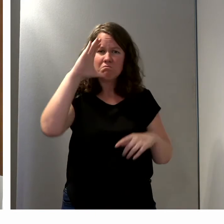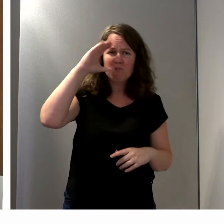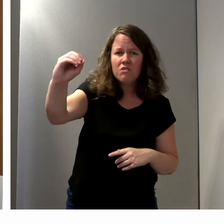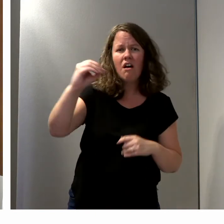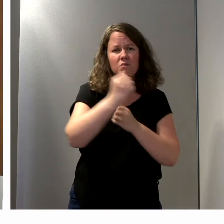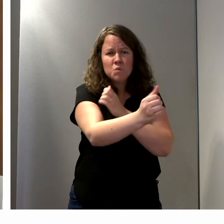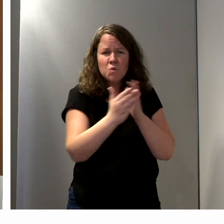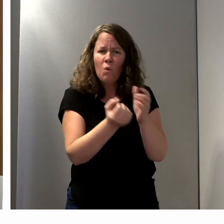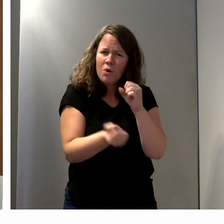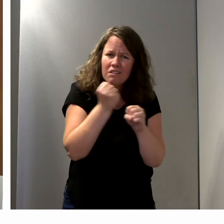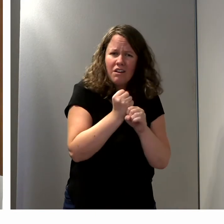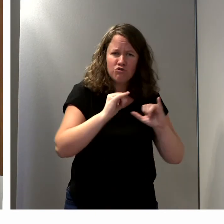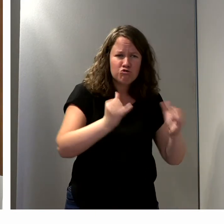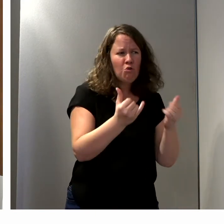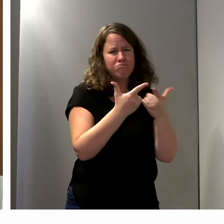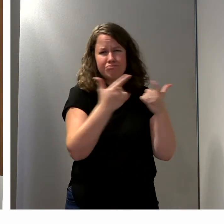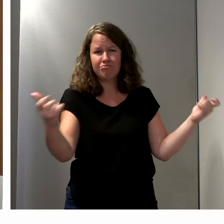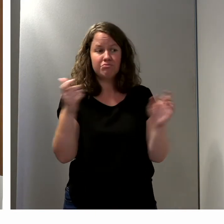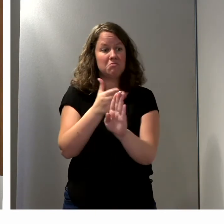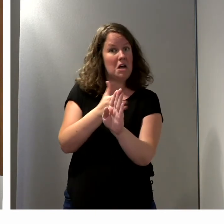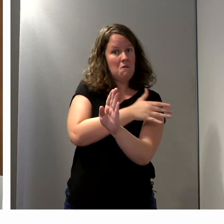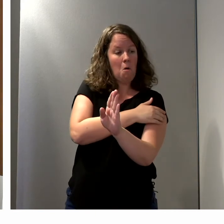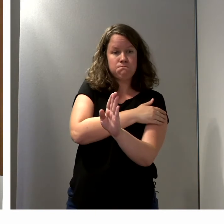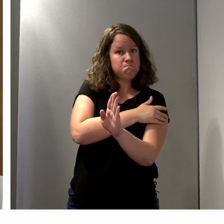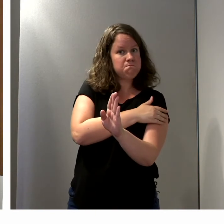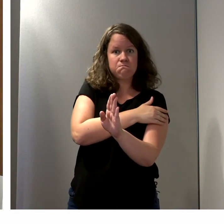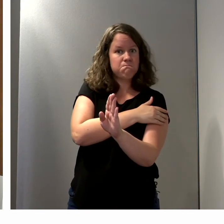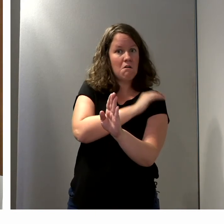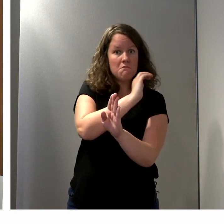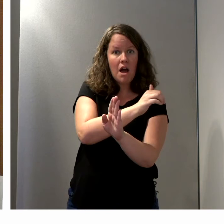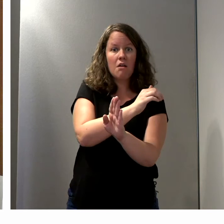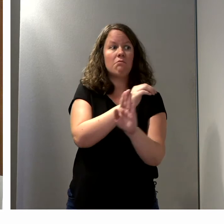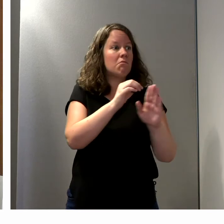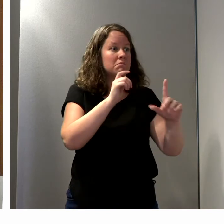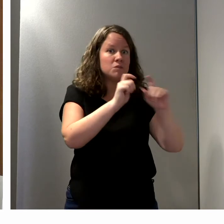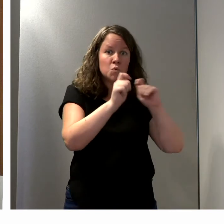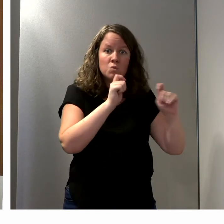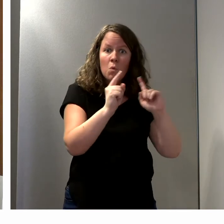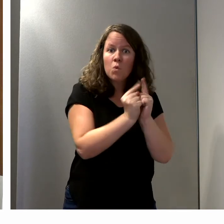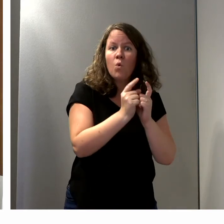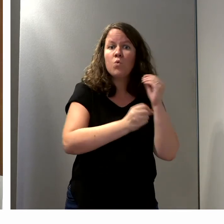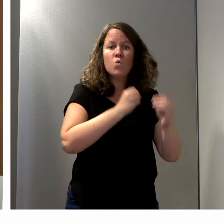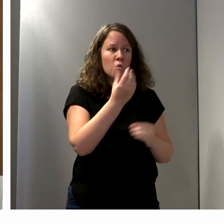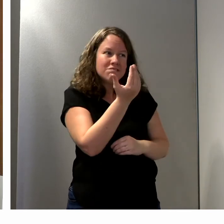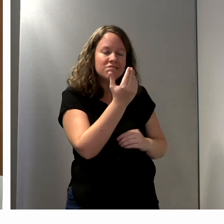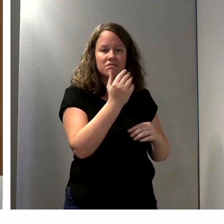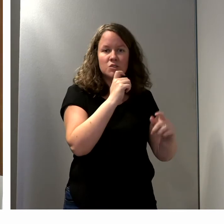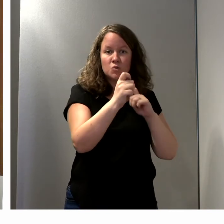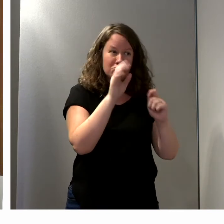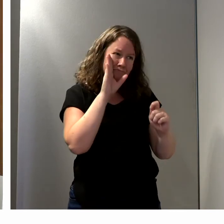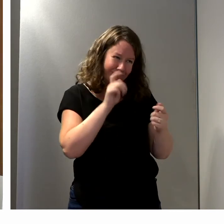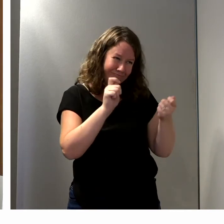pourtant, les gens n'étaient pas enclins à même nous accorder un peu de temps pour discuter, alors encore moins à changer leurs pratiques pour